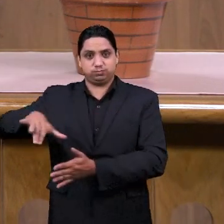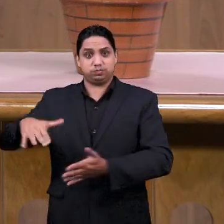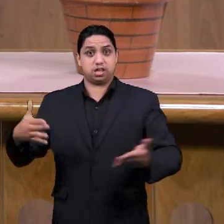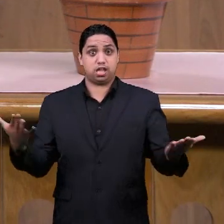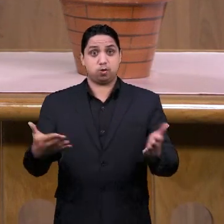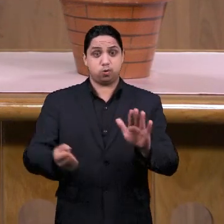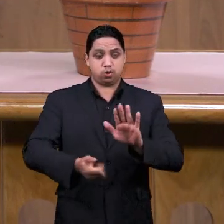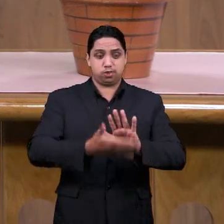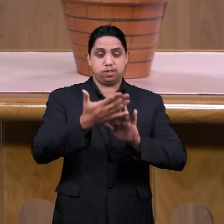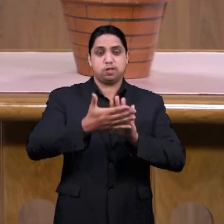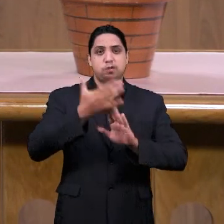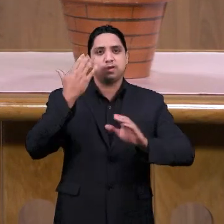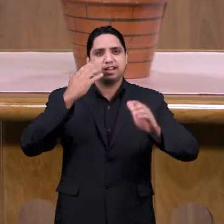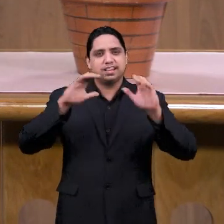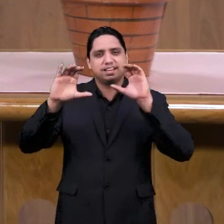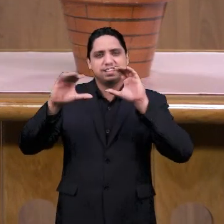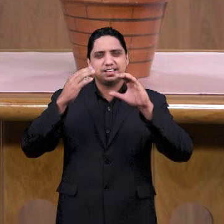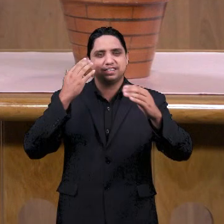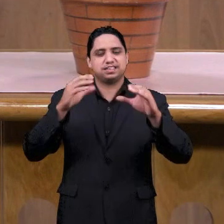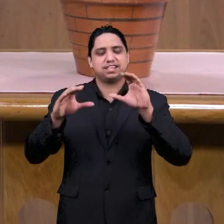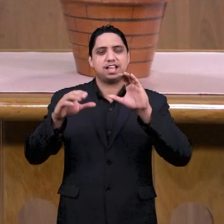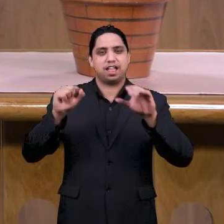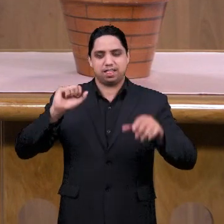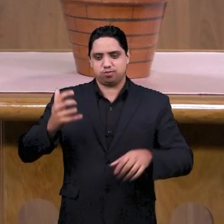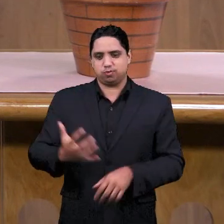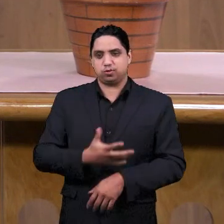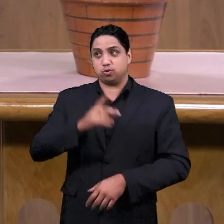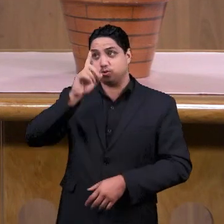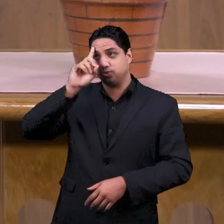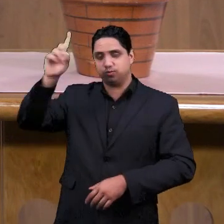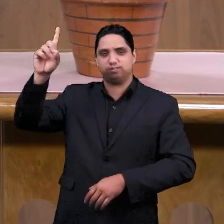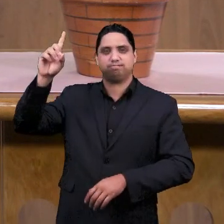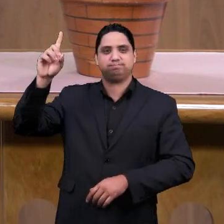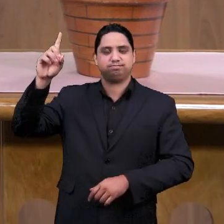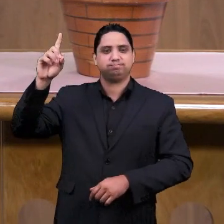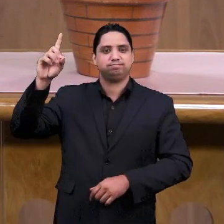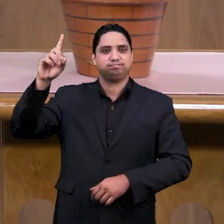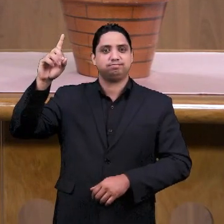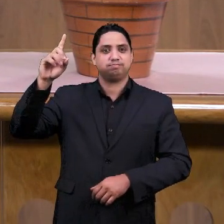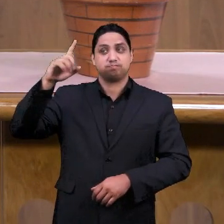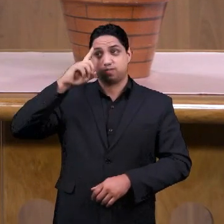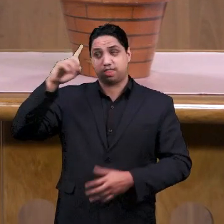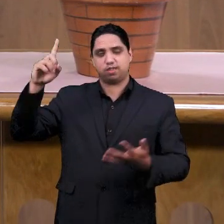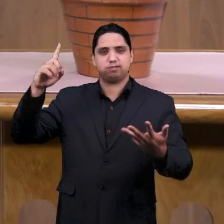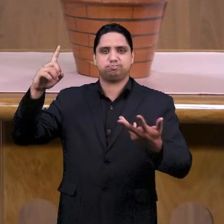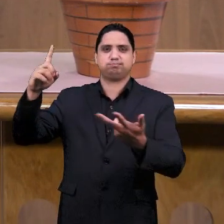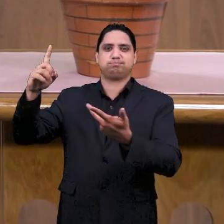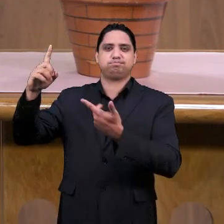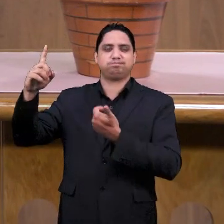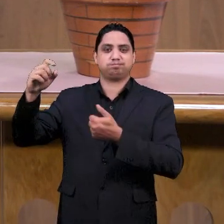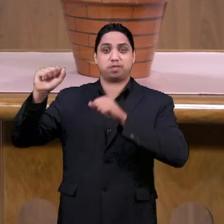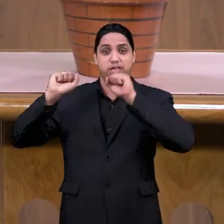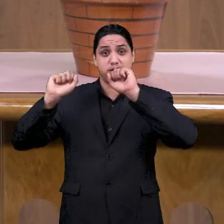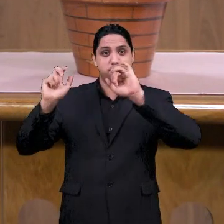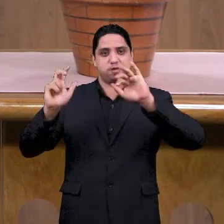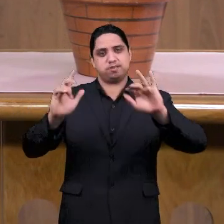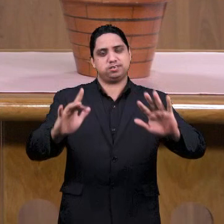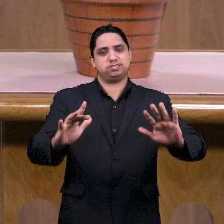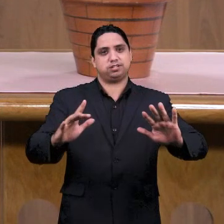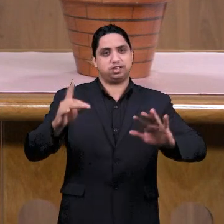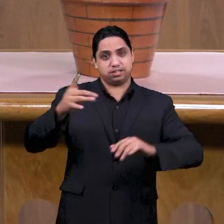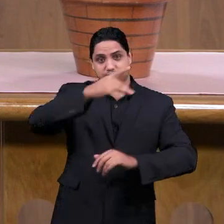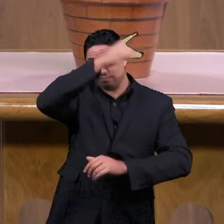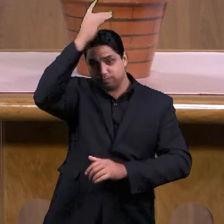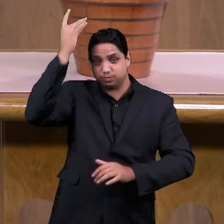сейчас Господа, мы споем Ему гимн хвалы и поклонения Богу нашему, этому Богу чудному, который